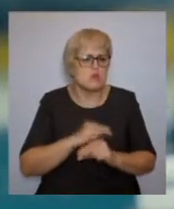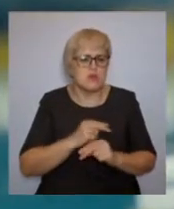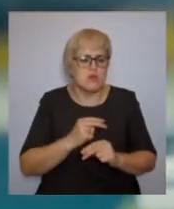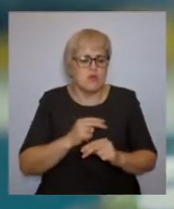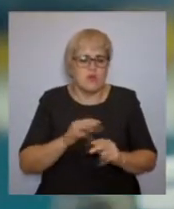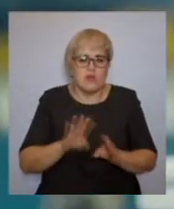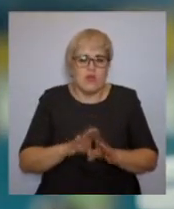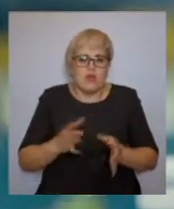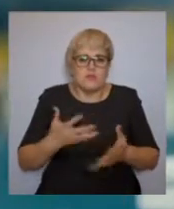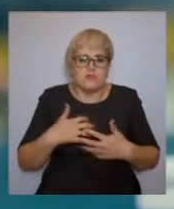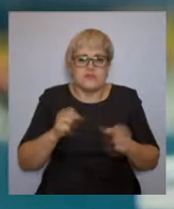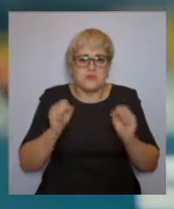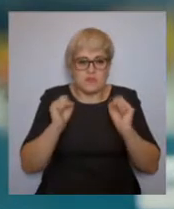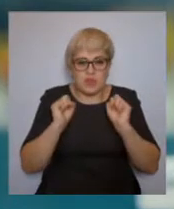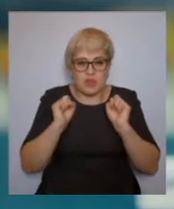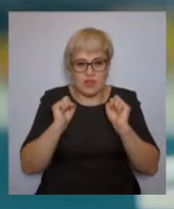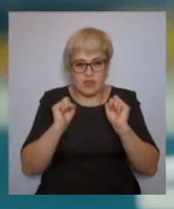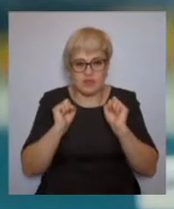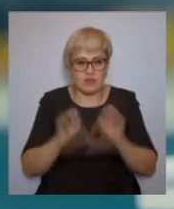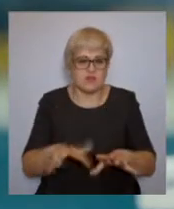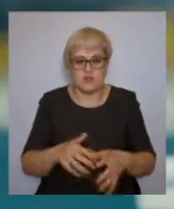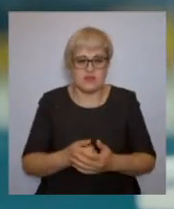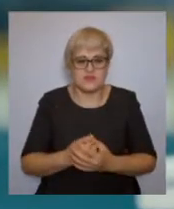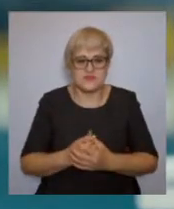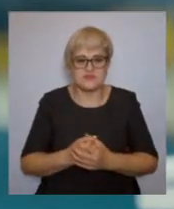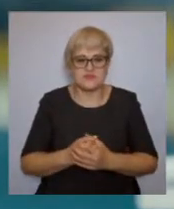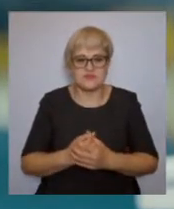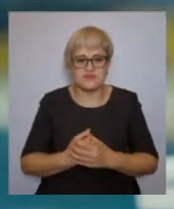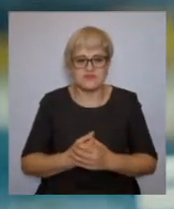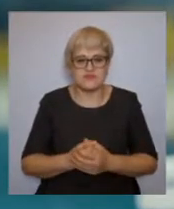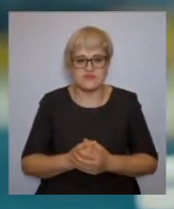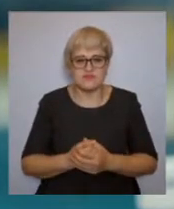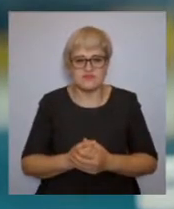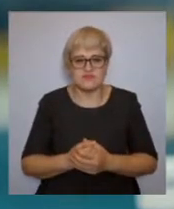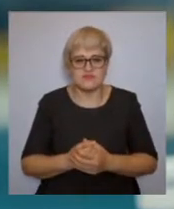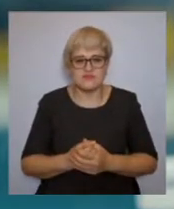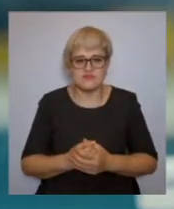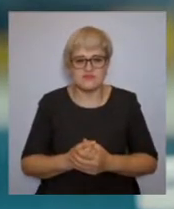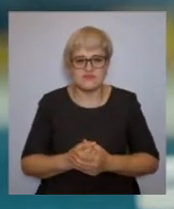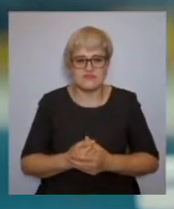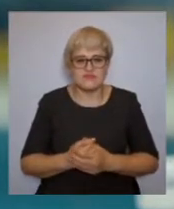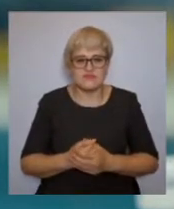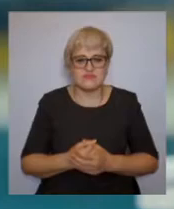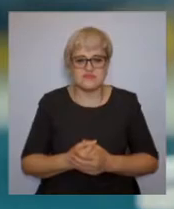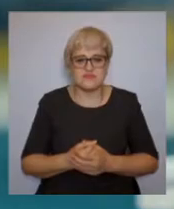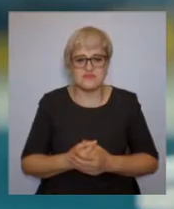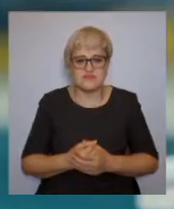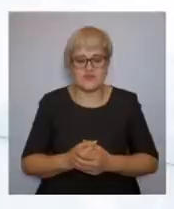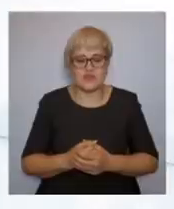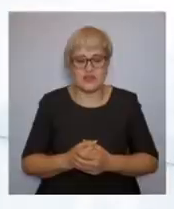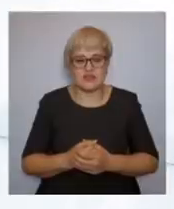потом внутри месяца уже олимпиадного просто работали как прокляты